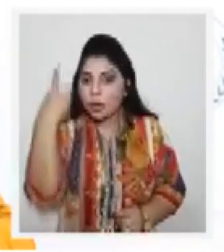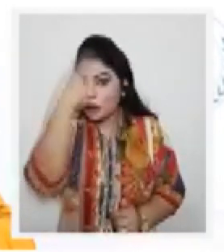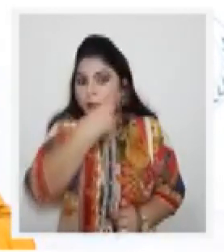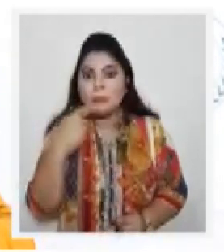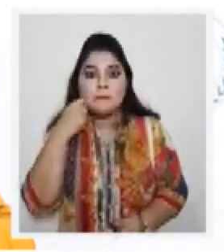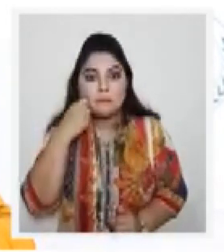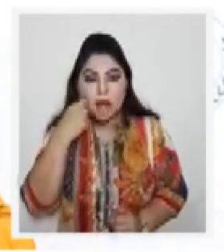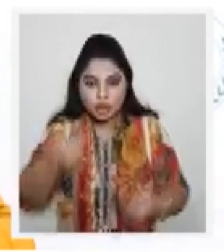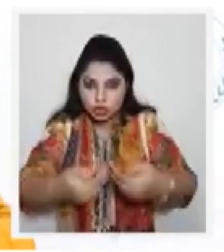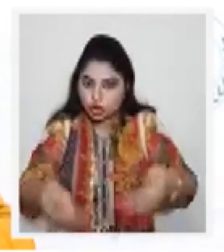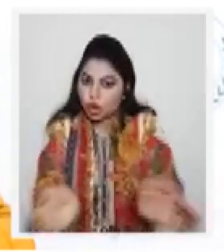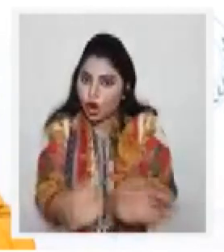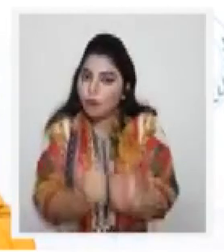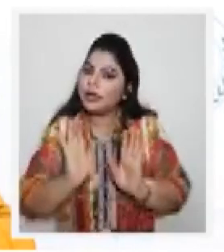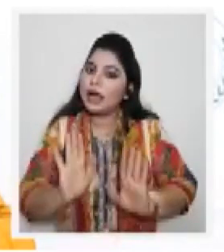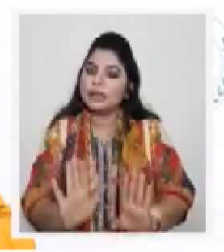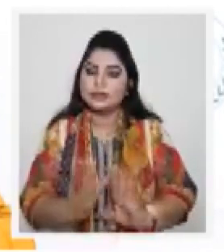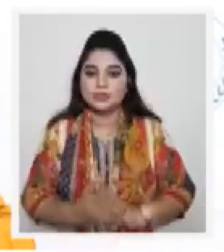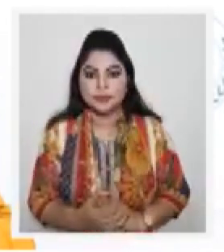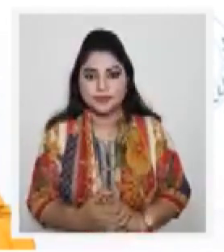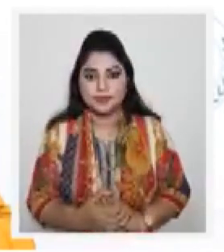হেলথের প্রাক্তন সভাপতি, এরকম